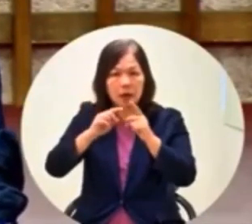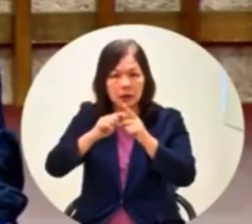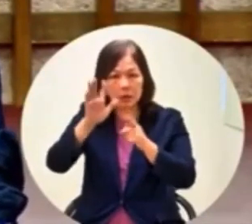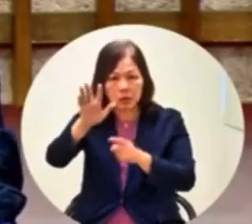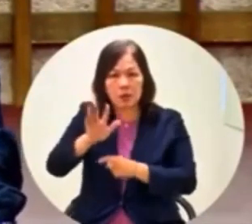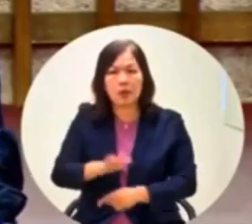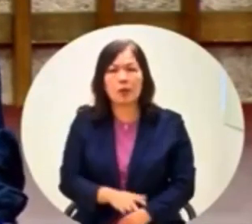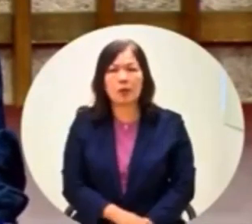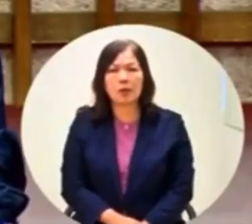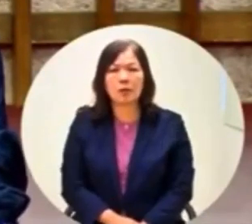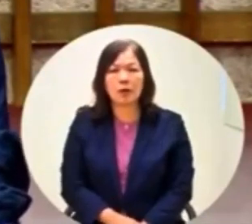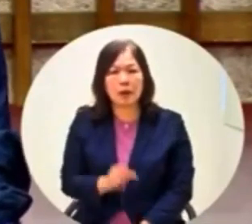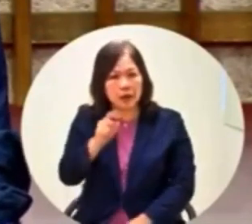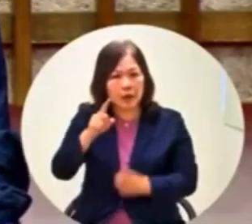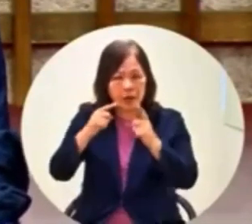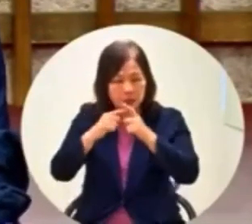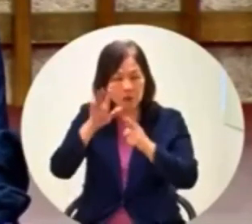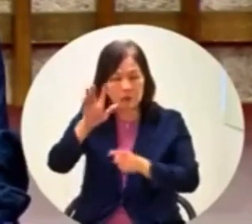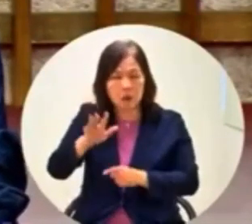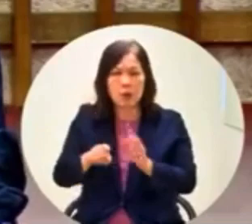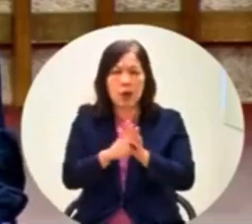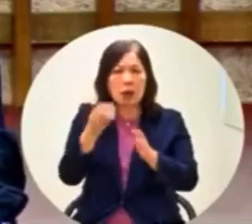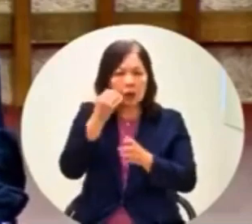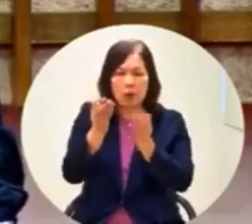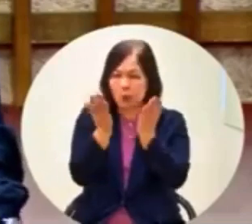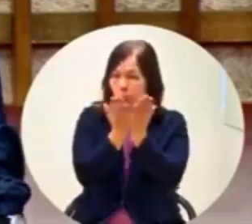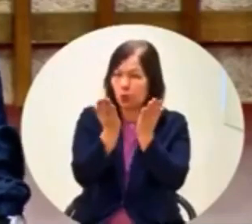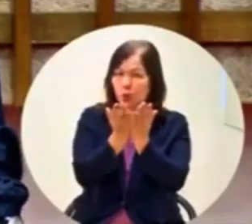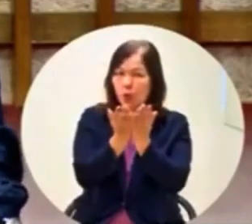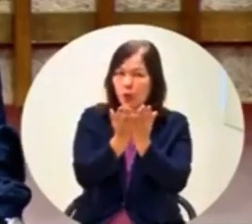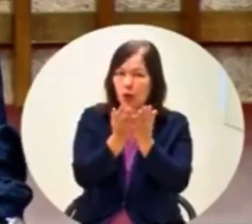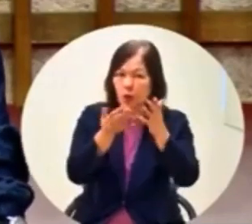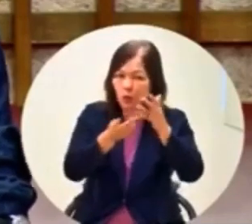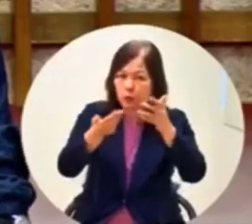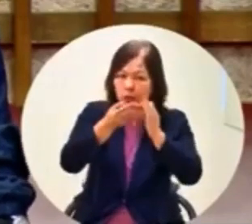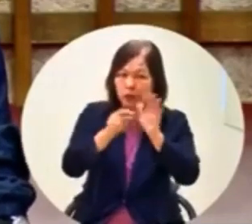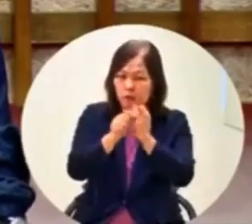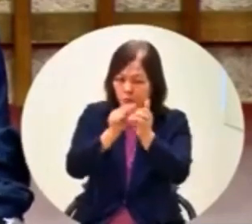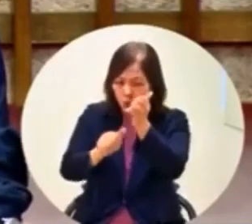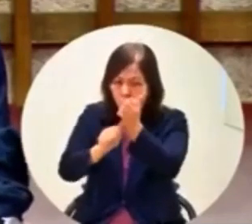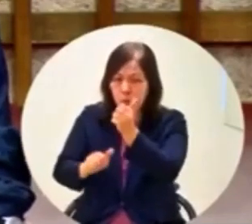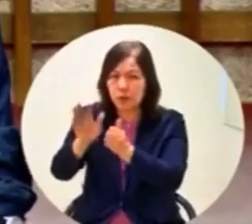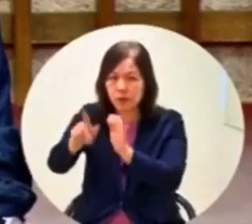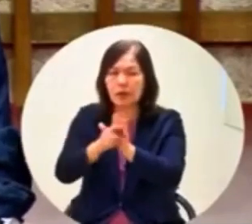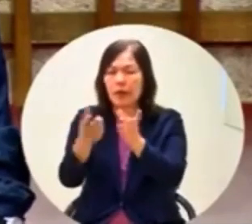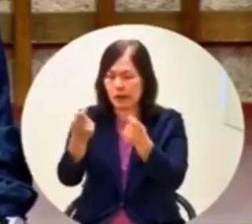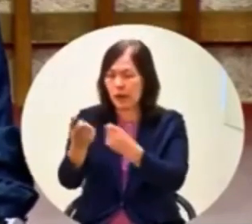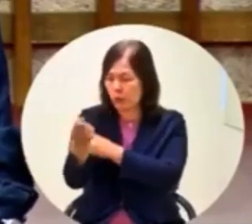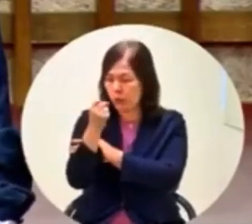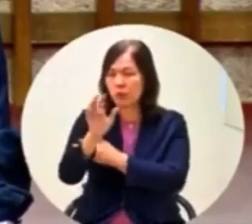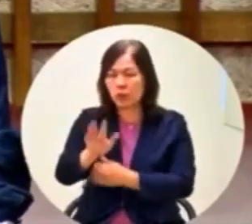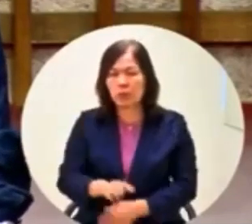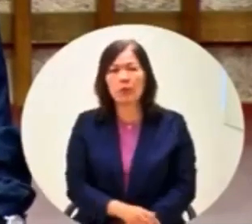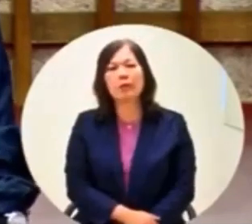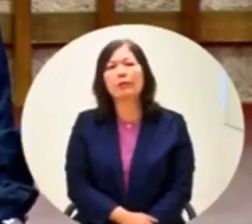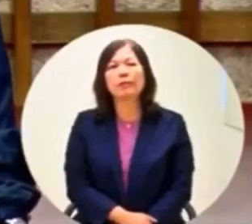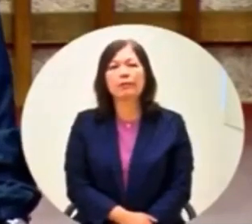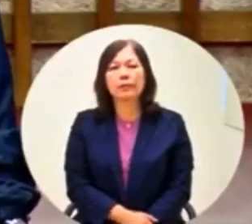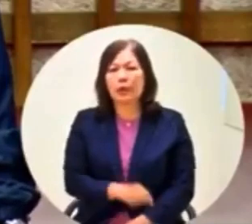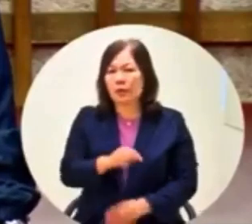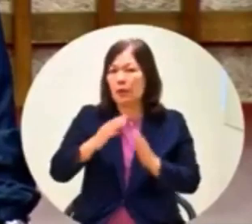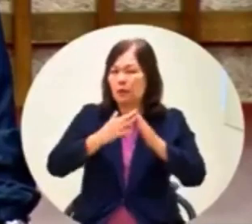100个，为了提升我们的教育，提升我们的这个声誉，也做了一个努力。我在想说，这种市